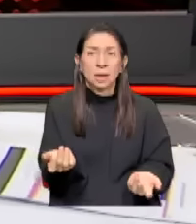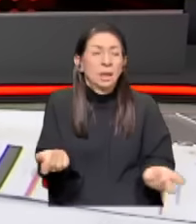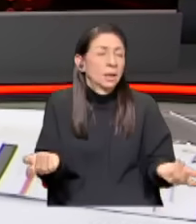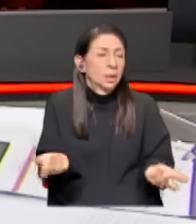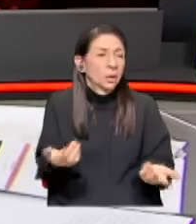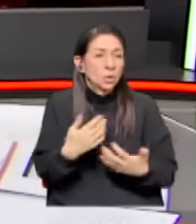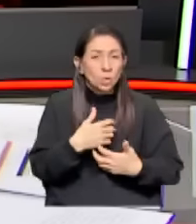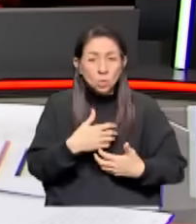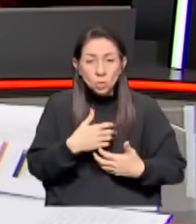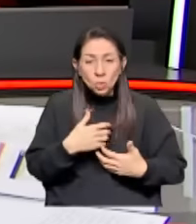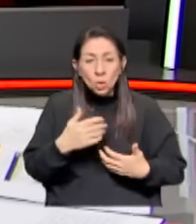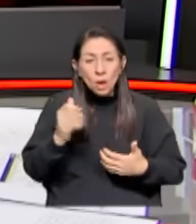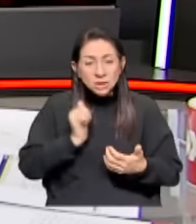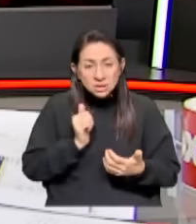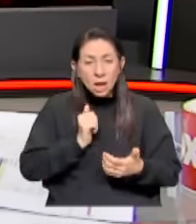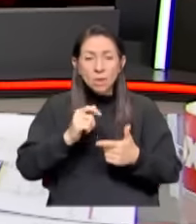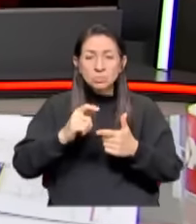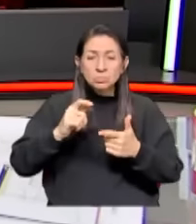efendim güvenlik güçleri arasında.